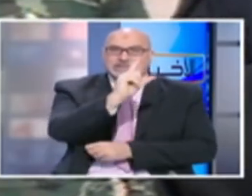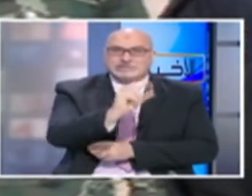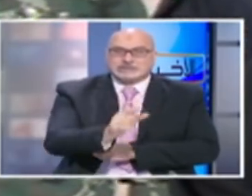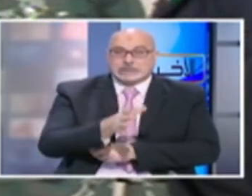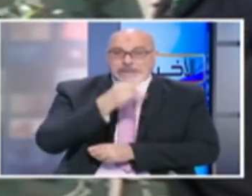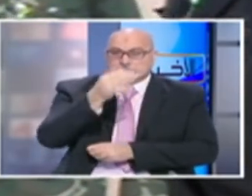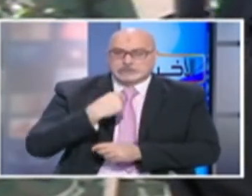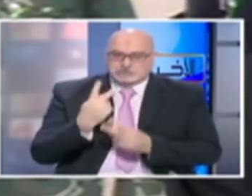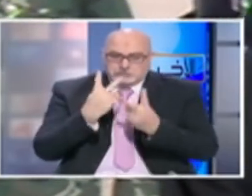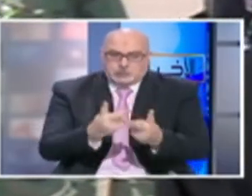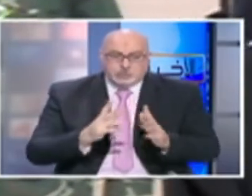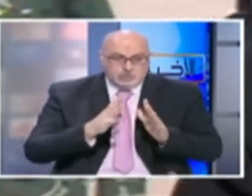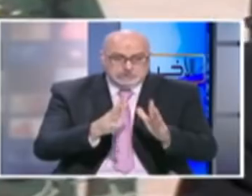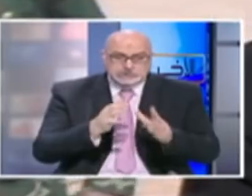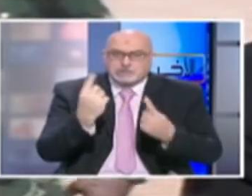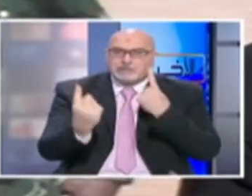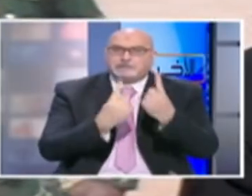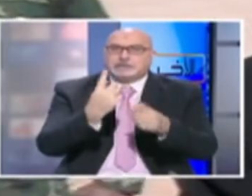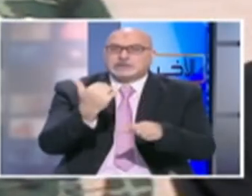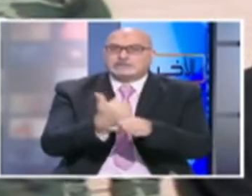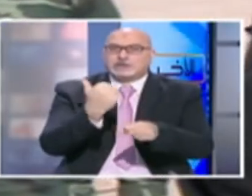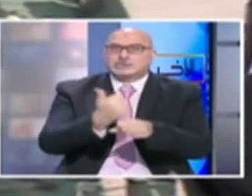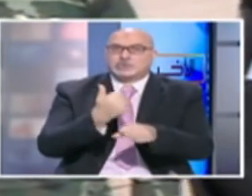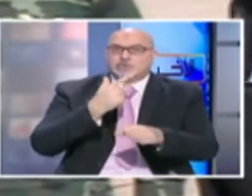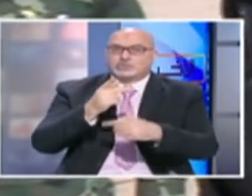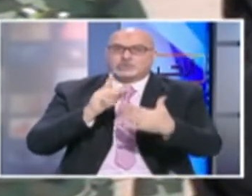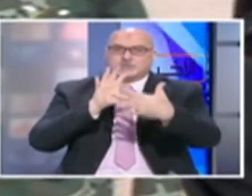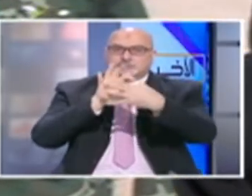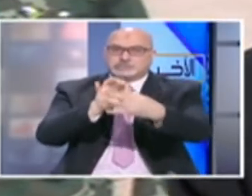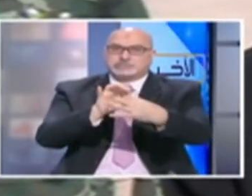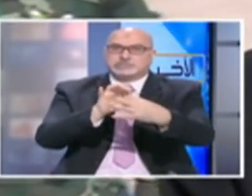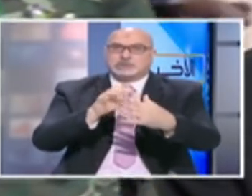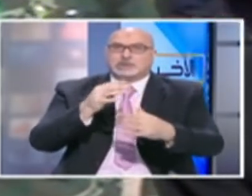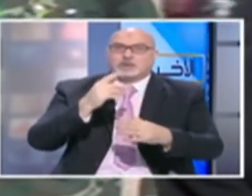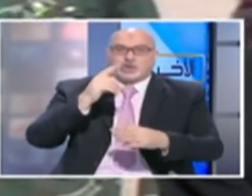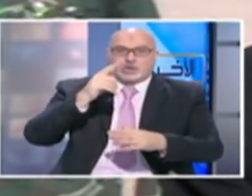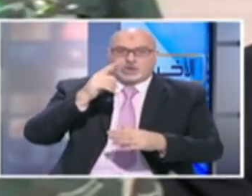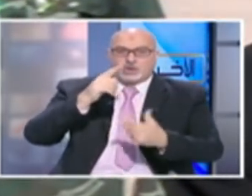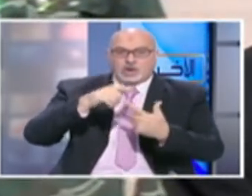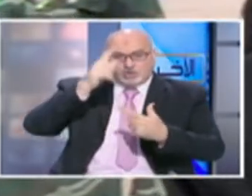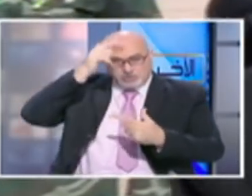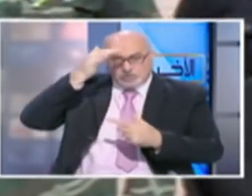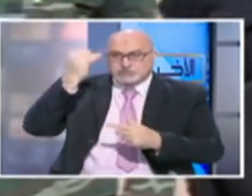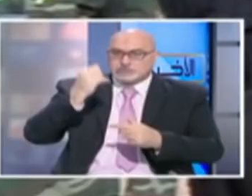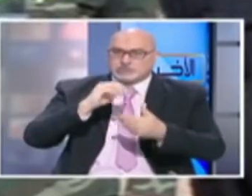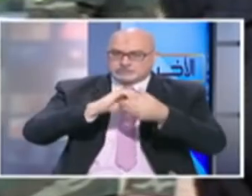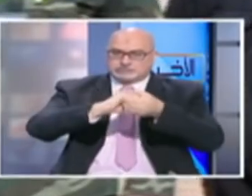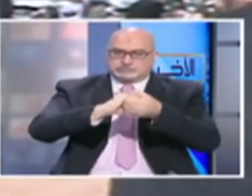جئنا لحضور هذا الاحتفال من أجل مساندة مرة أخرى للشعب الصحراوي وتضامننا